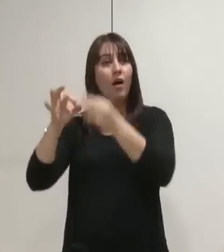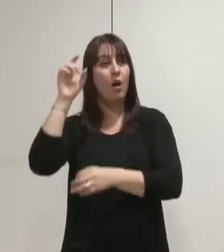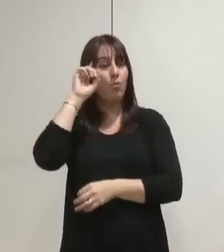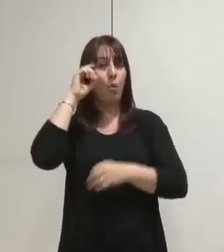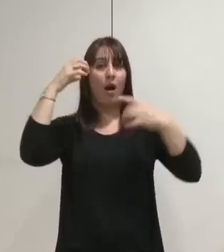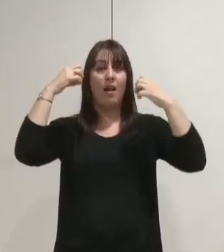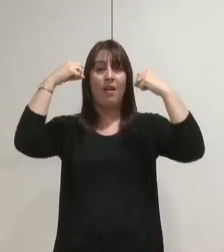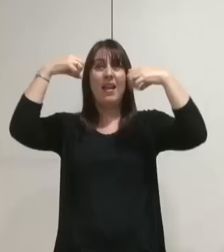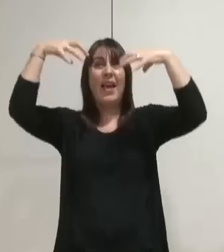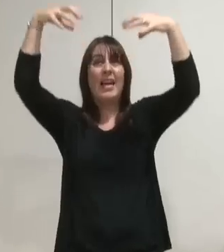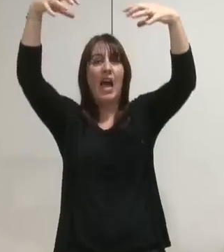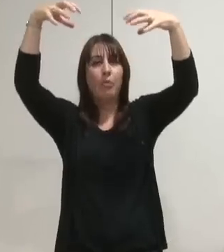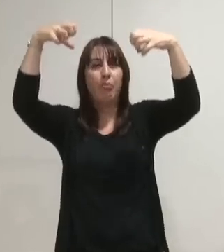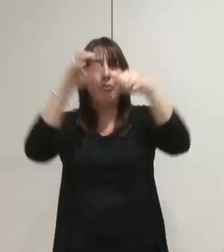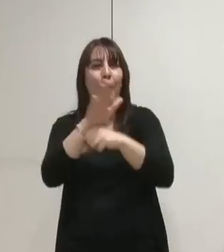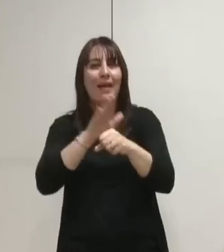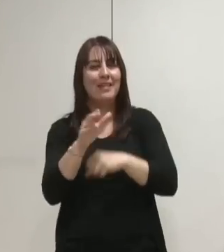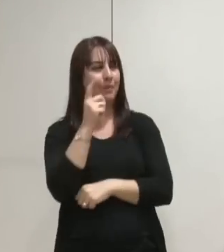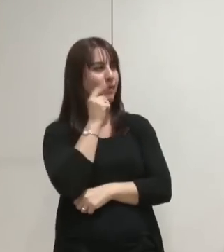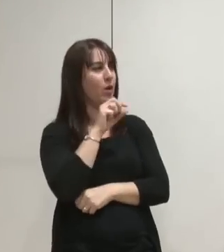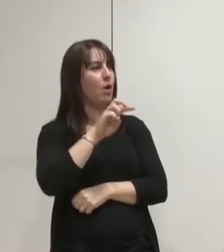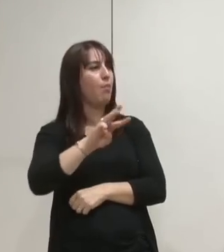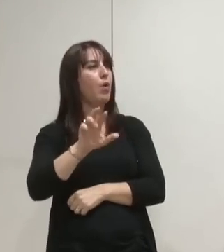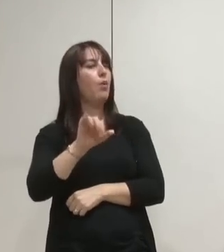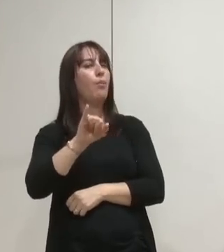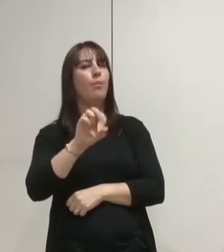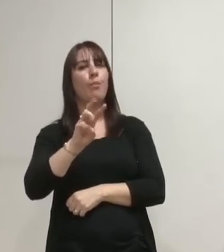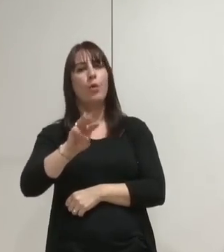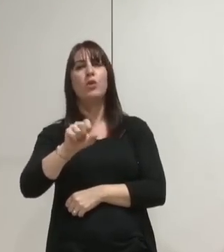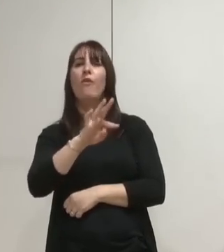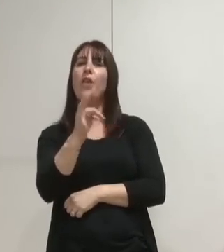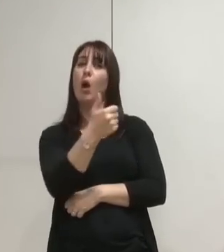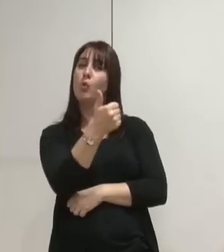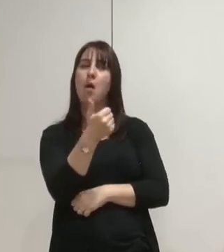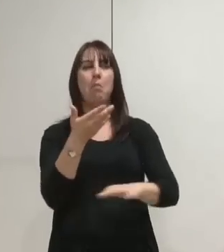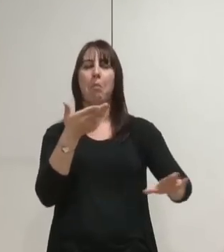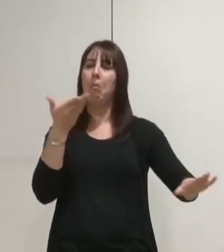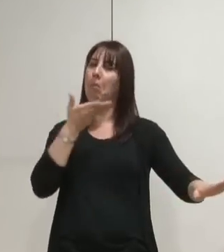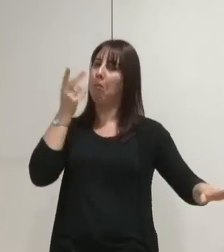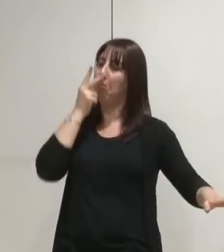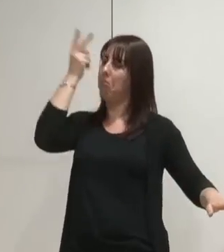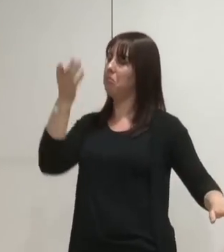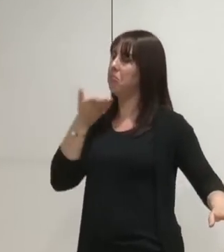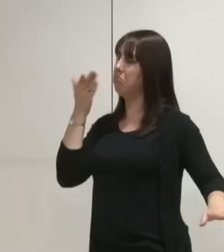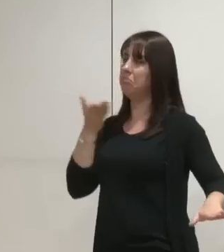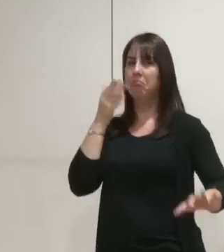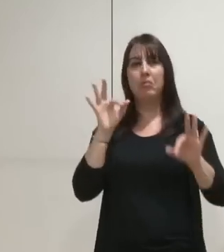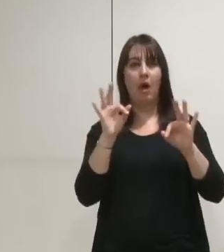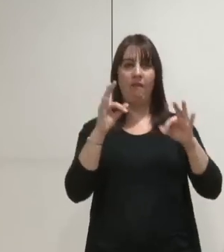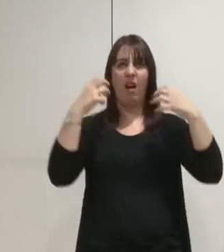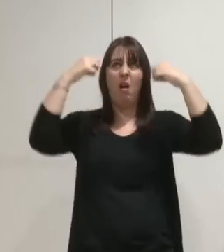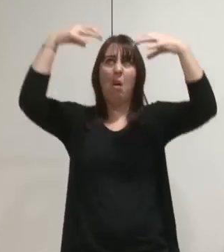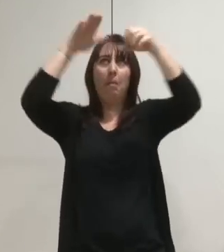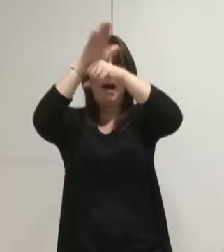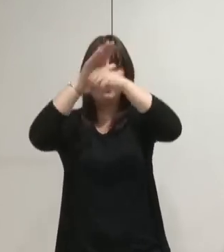sous-éclairage monsieur Viard a parlé avec beaucoup de talent des défauts du suréclairage on peut lui donner raison là-dessus mais le